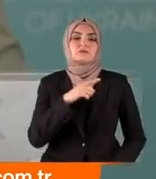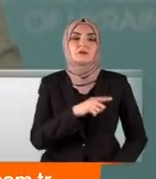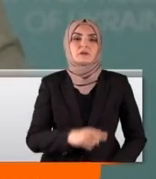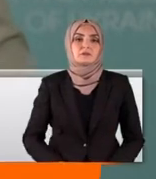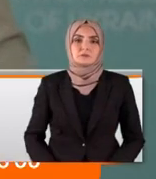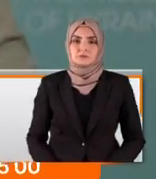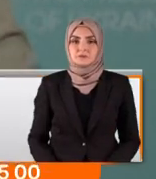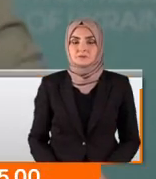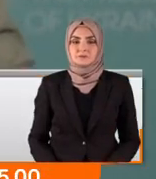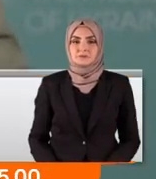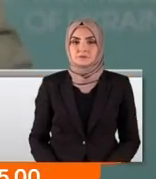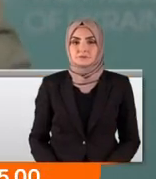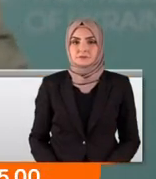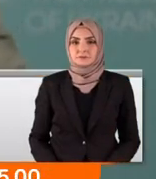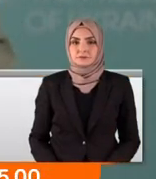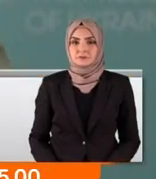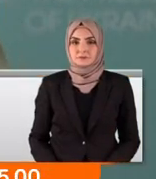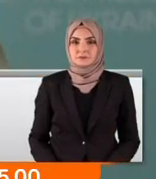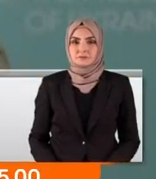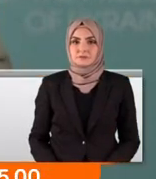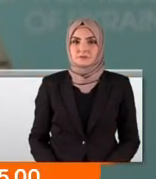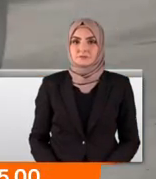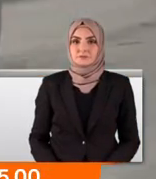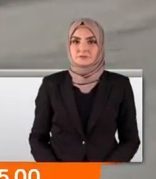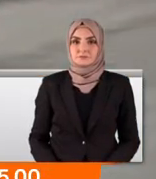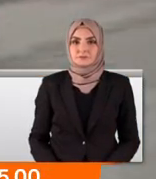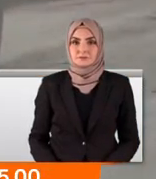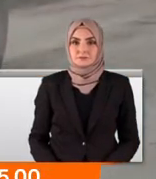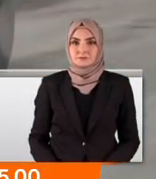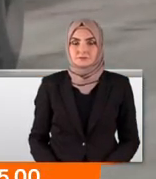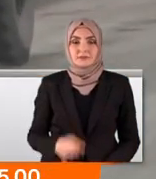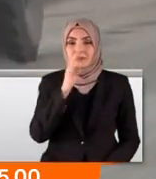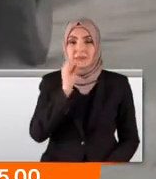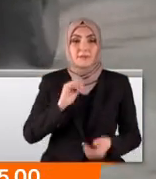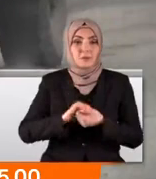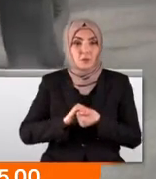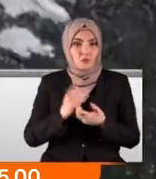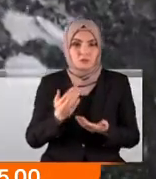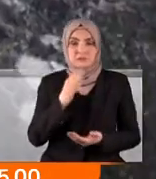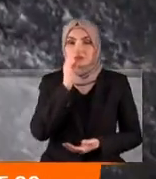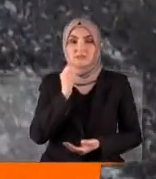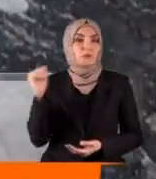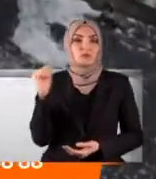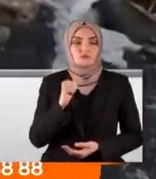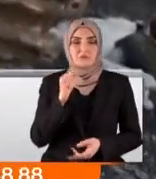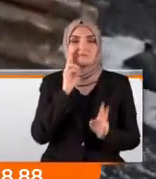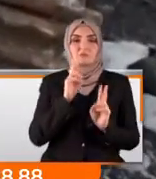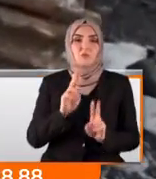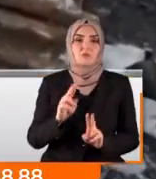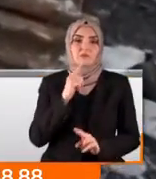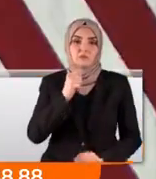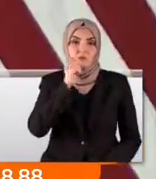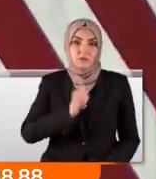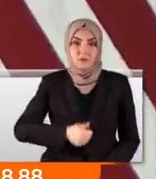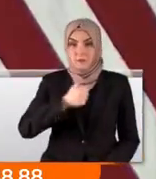kabul edeceğine dair genel bir fikir birliği yok. Hiç olmadı. Kim dost, kim düşman görmüş olduk diyor Ukrayna lideri. Rusya'nın her